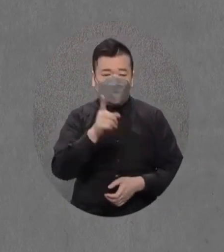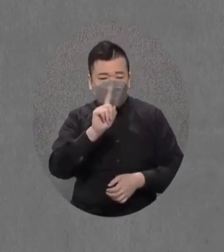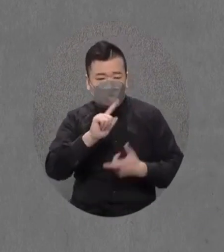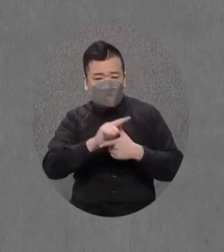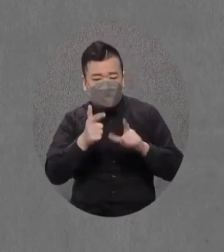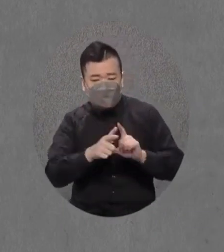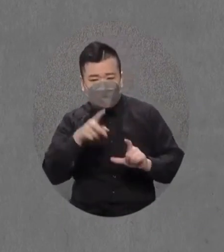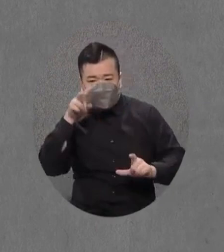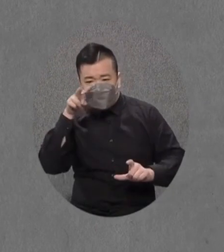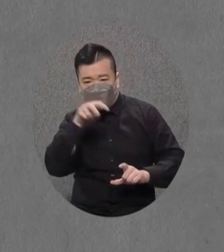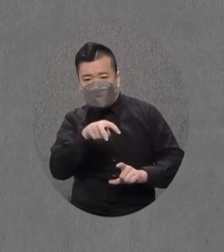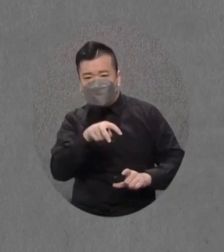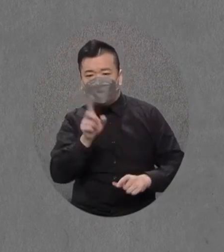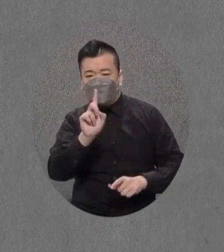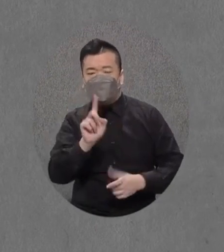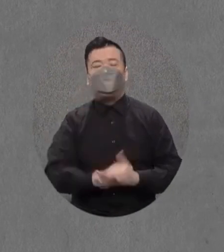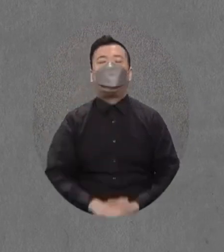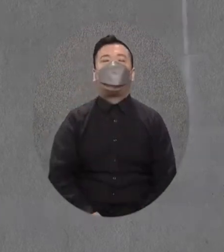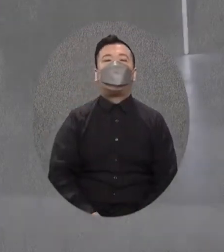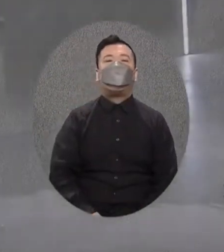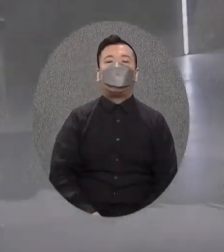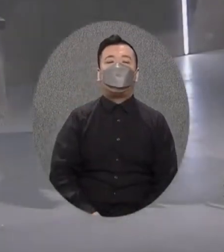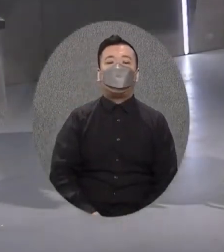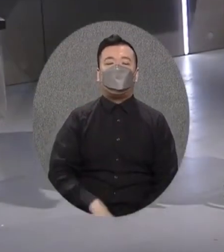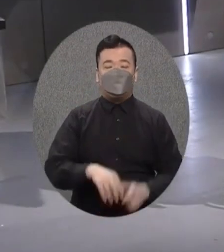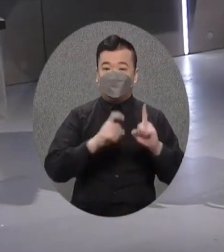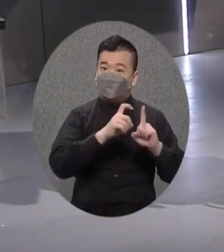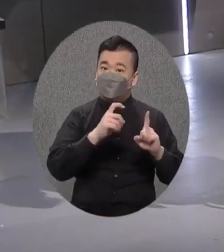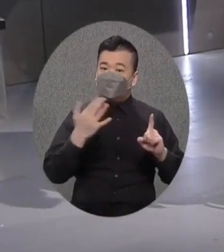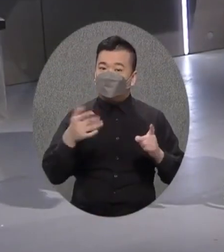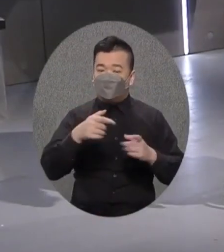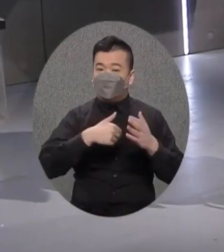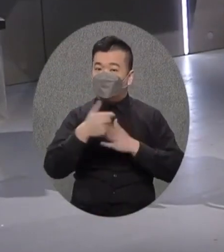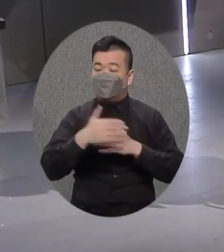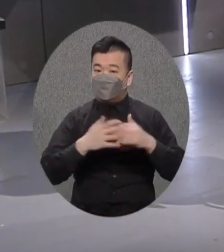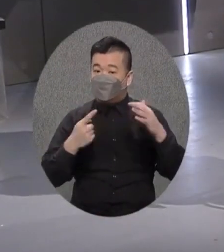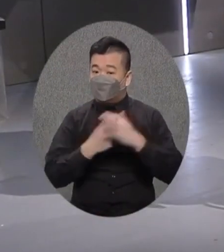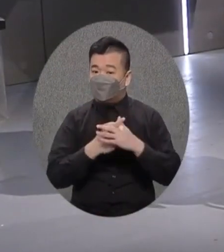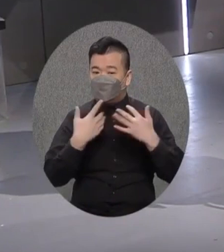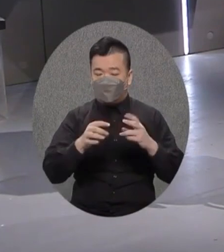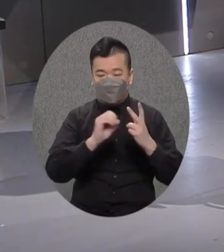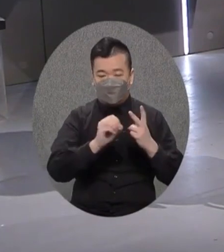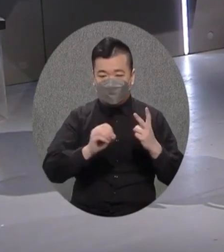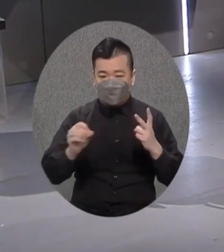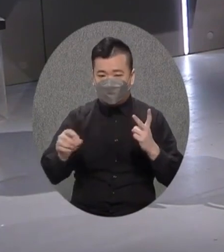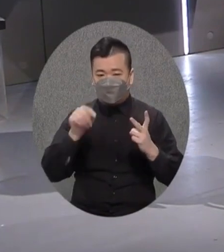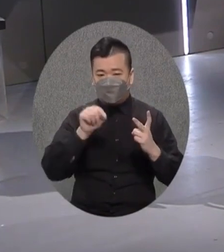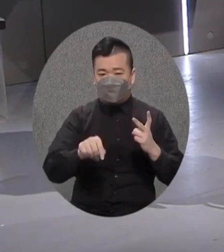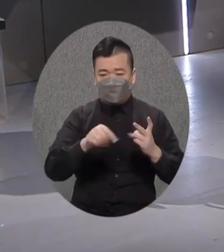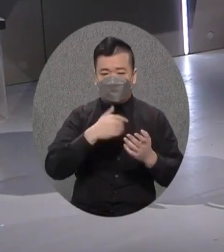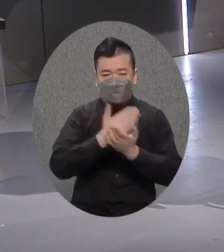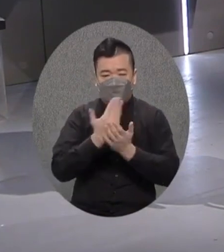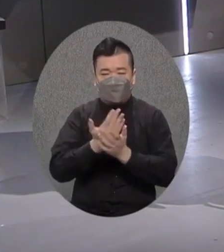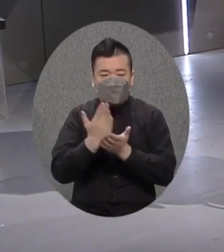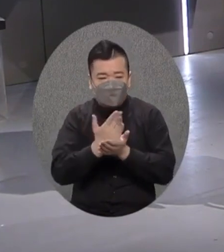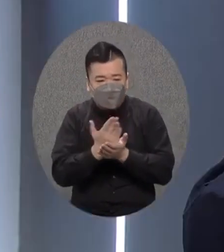去看那樣東西在那裡。 我想從90年代技術的突破到千禧年一種不同的嘗